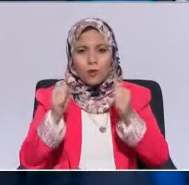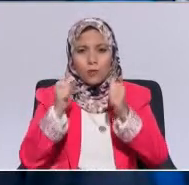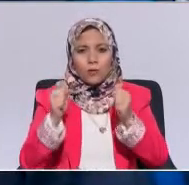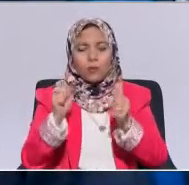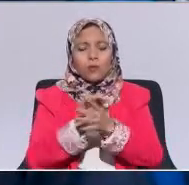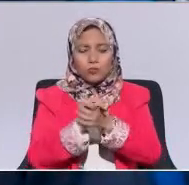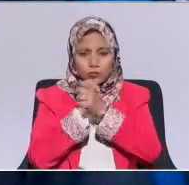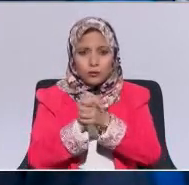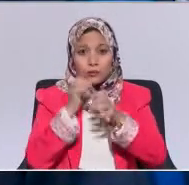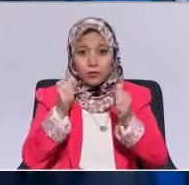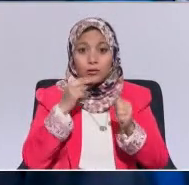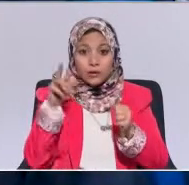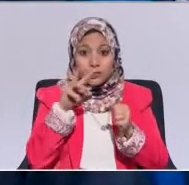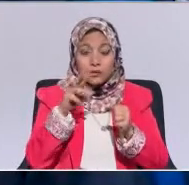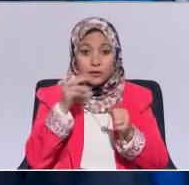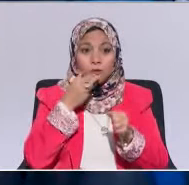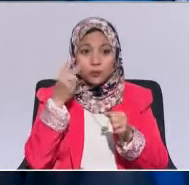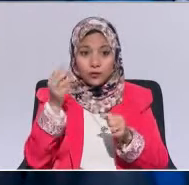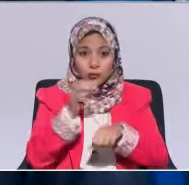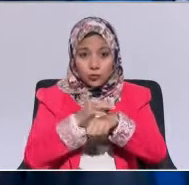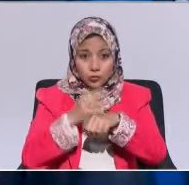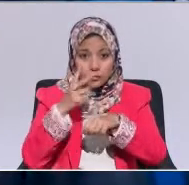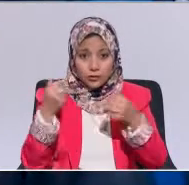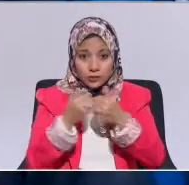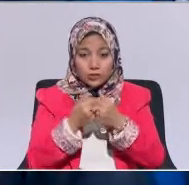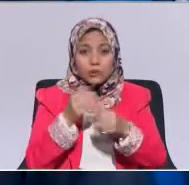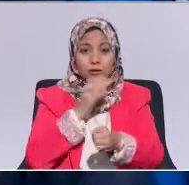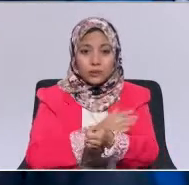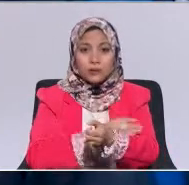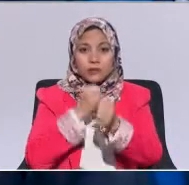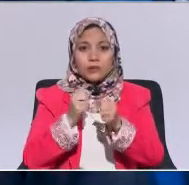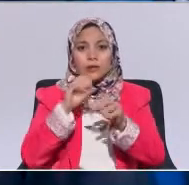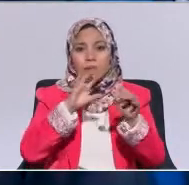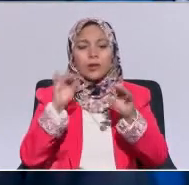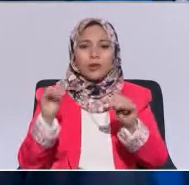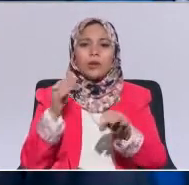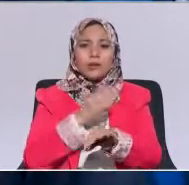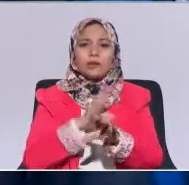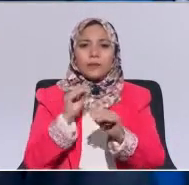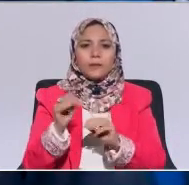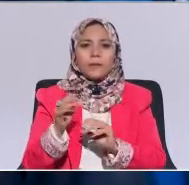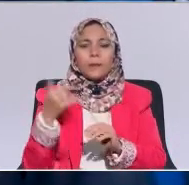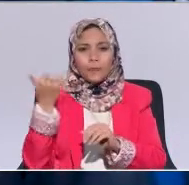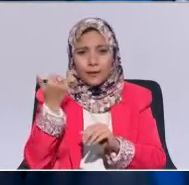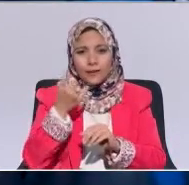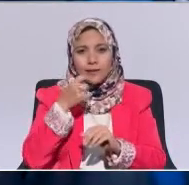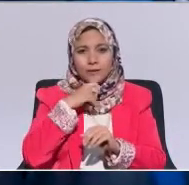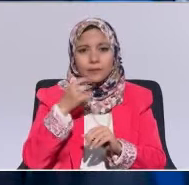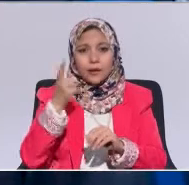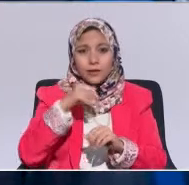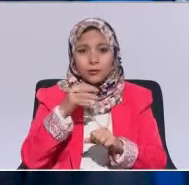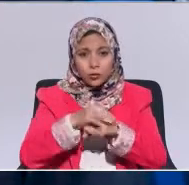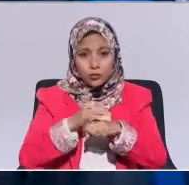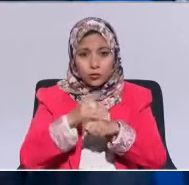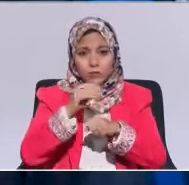صديقه المقرب ليه الدكتور محمد ندير أصابوا في نفس الفترة. وبعد كده الدكتور محمد دخل